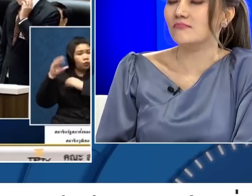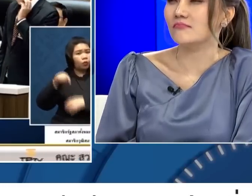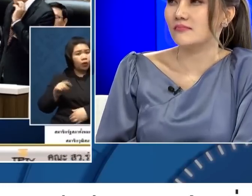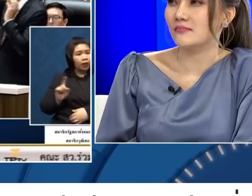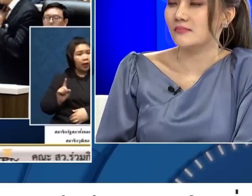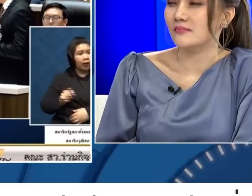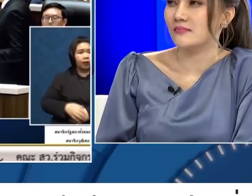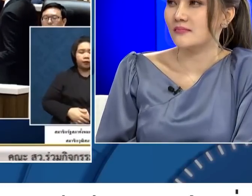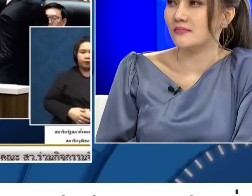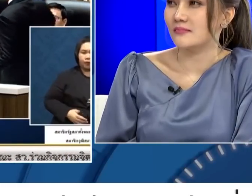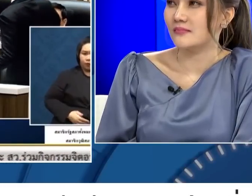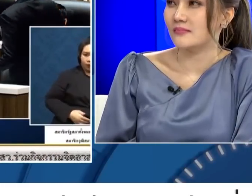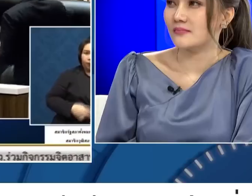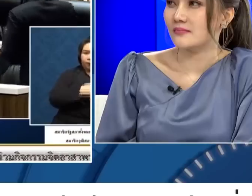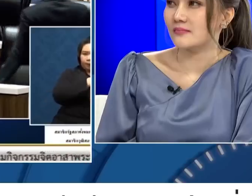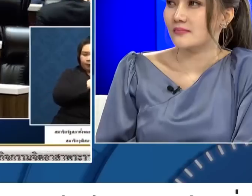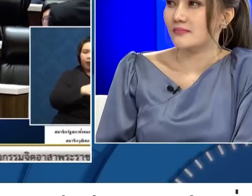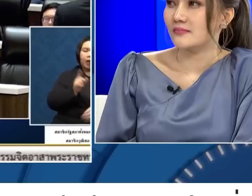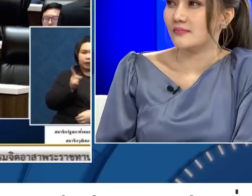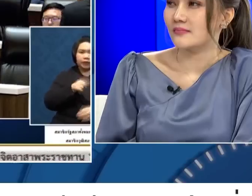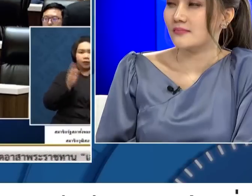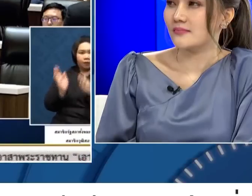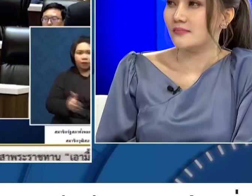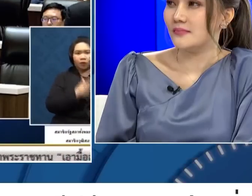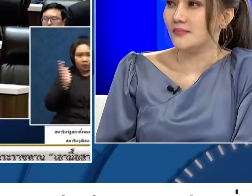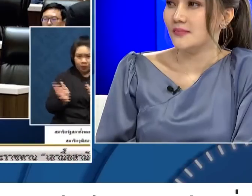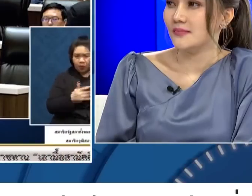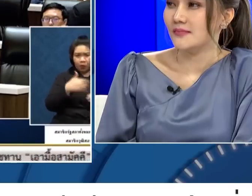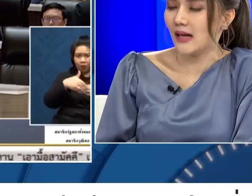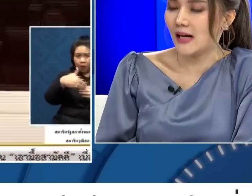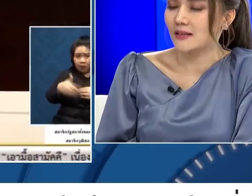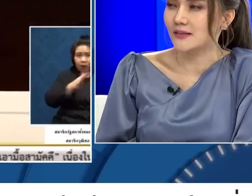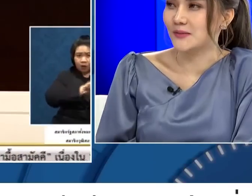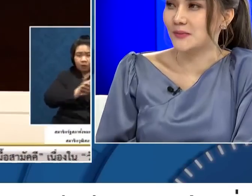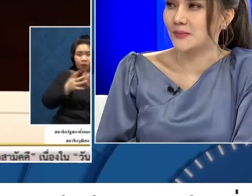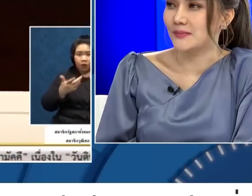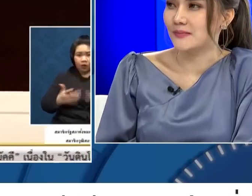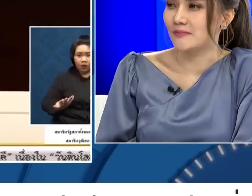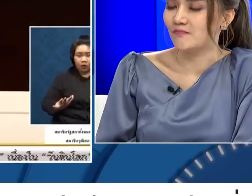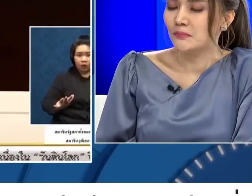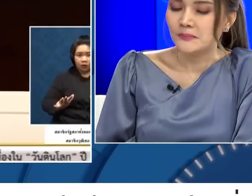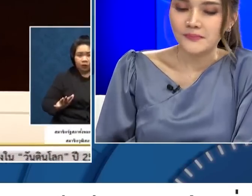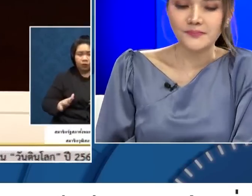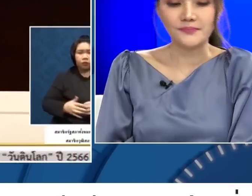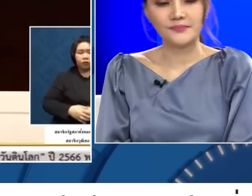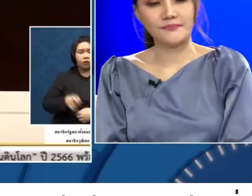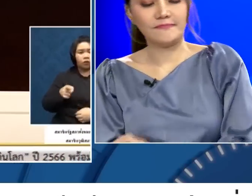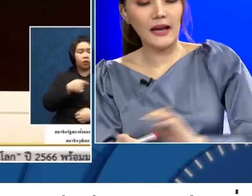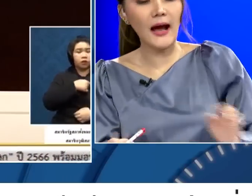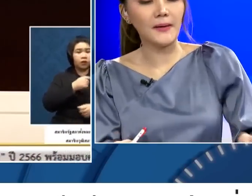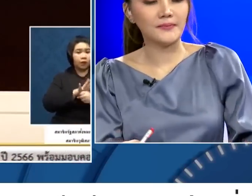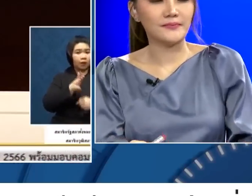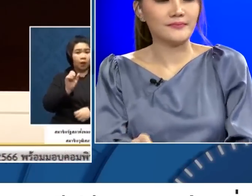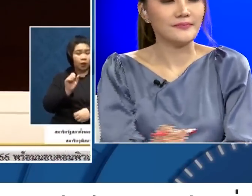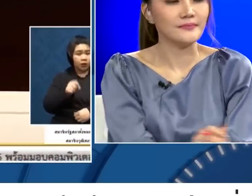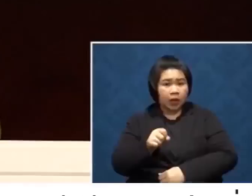นะบอกอาจารย์มโนถ้างั้นผมขอเปิดประชุมจำนวนสมาชิกมากันพร้อมแล้วใช่ไหมฮะ